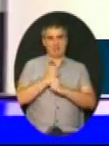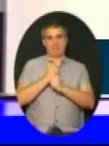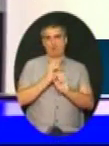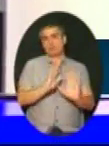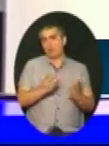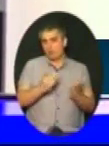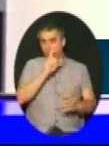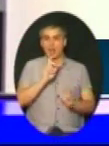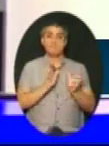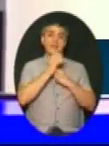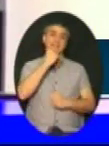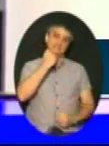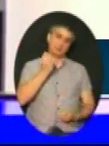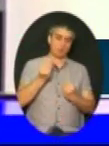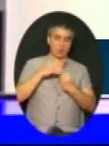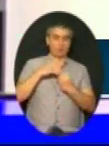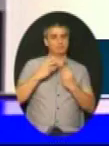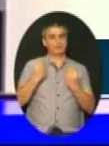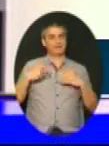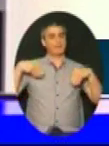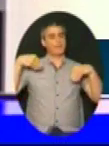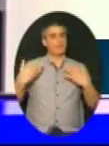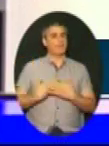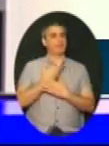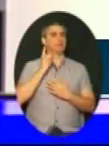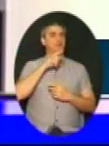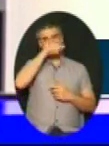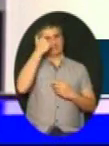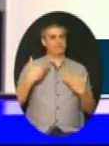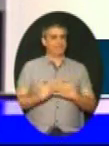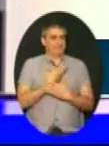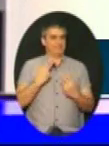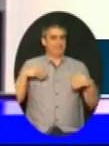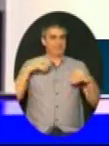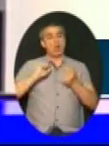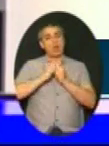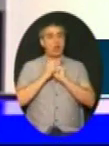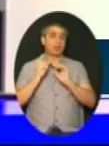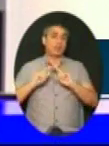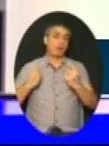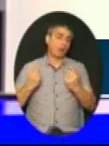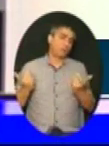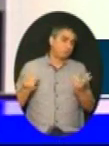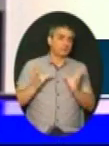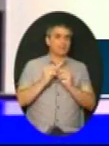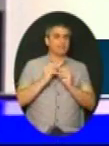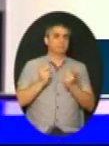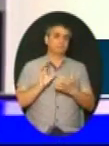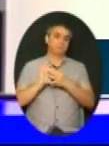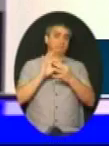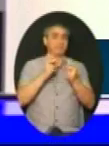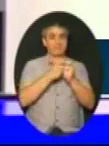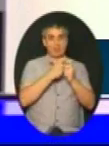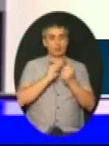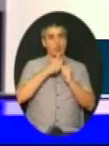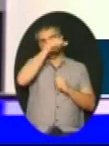העבודה, אולי המחנה הציוני עוד מרעננים קצת את המותג, או באיזושהי דרך אחרת, הן באמצעות חבירות והן